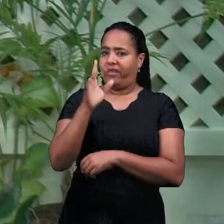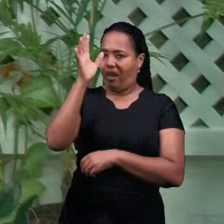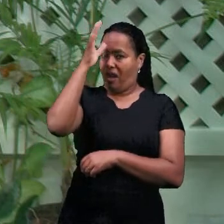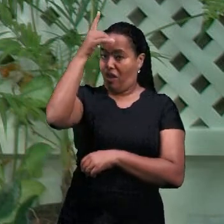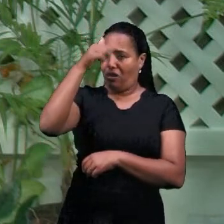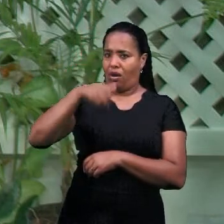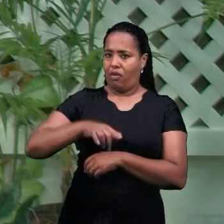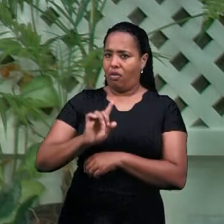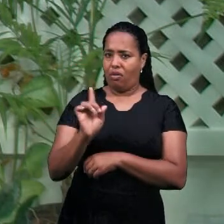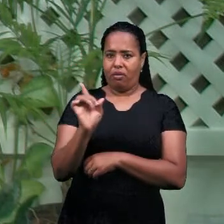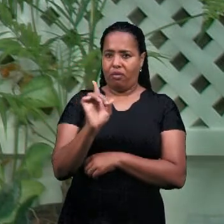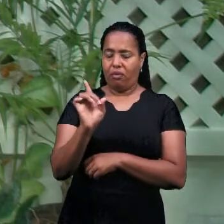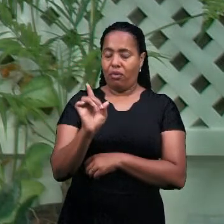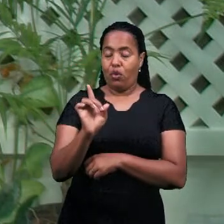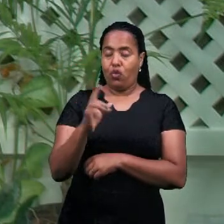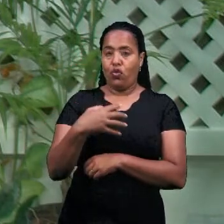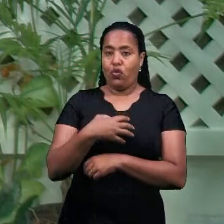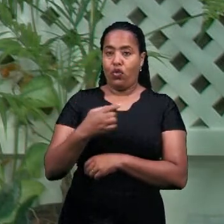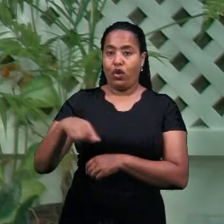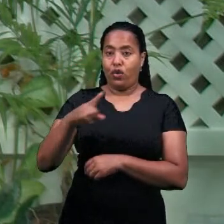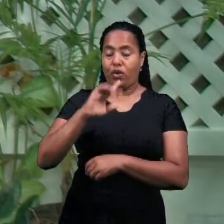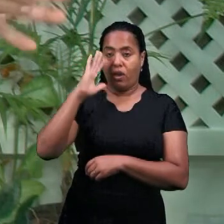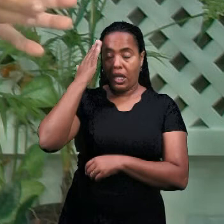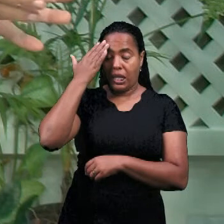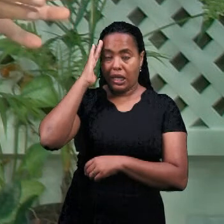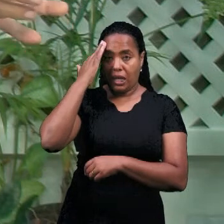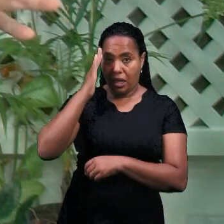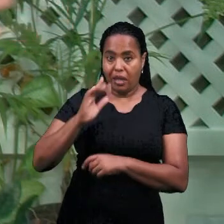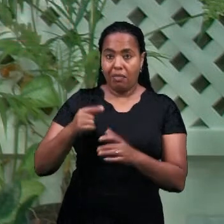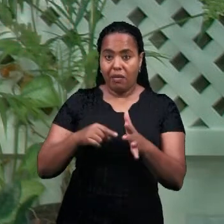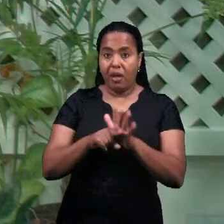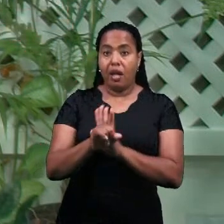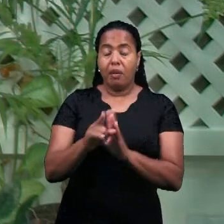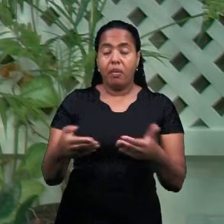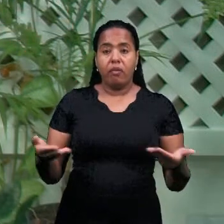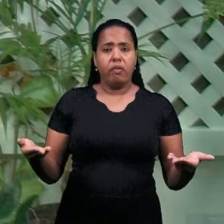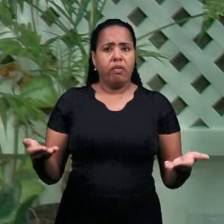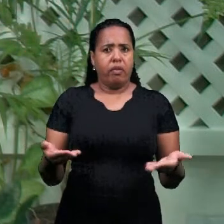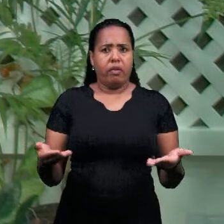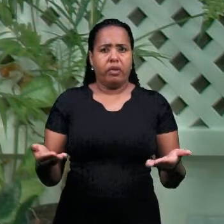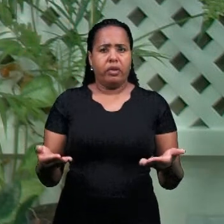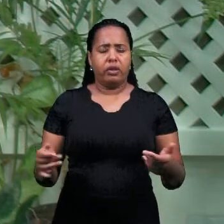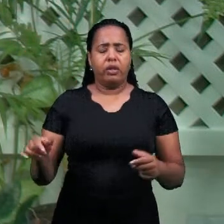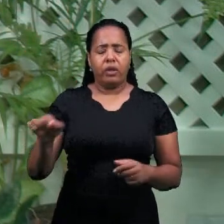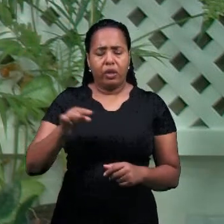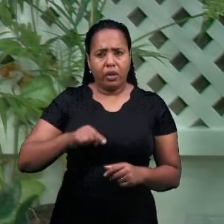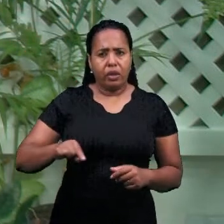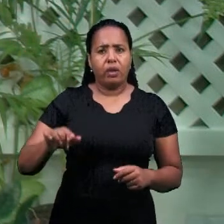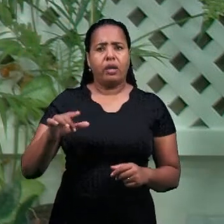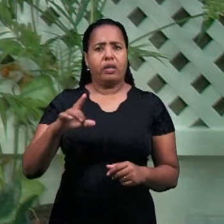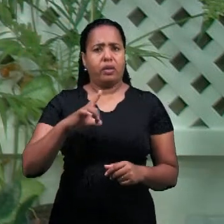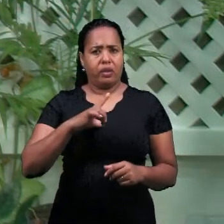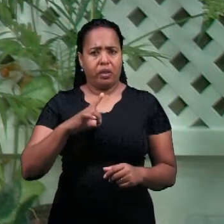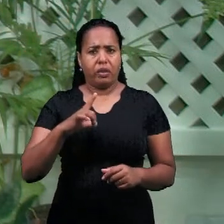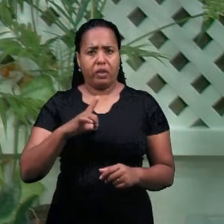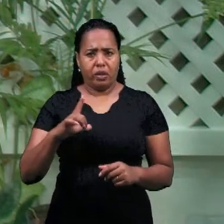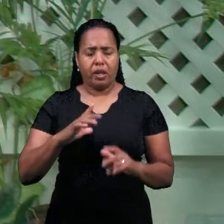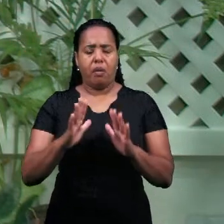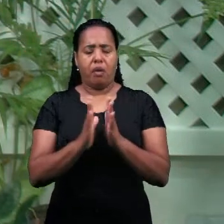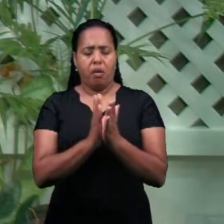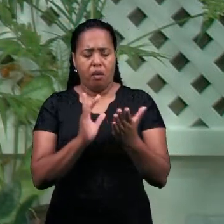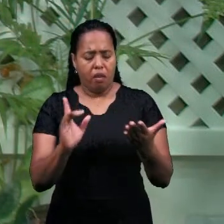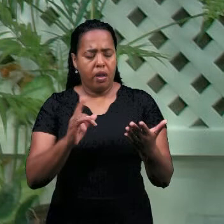manière comme nous comprenons des questions qui sont posées aujourd'hui. Donc, nous avons la Bible, nous avons les